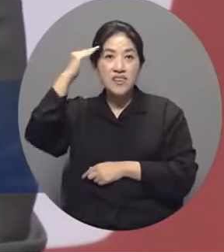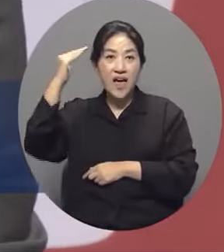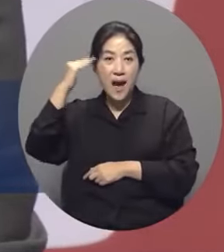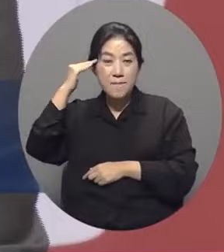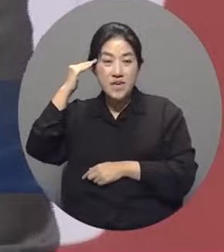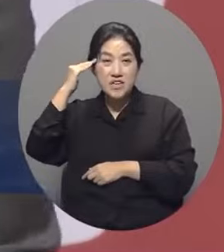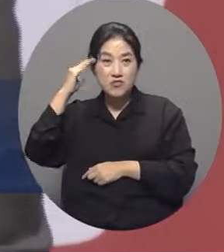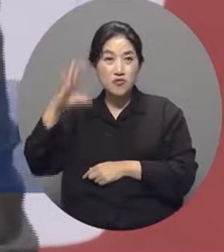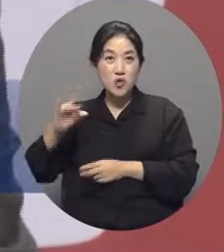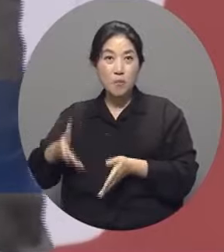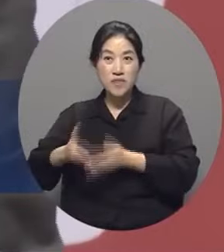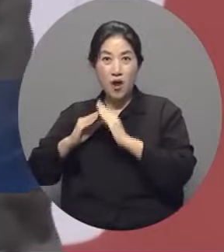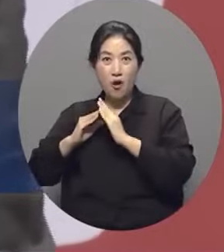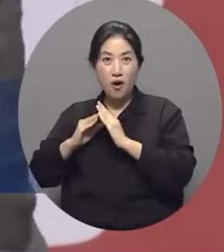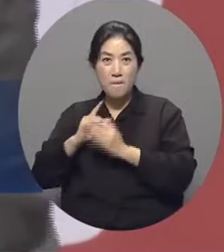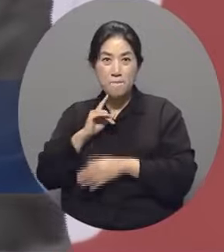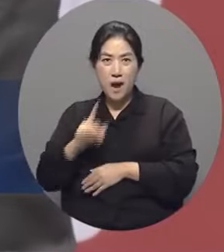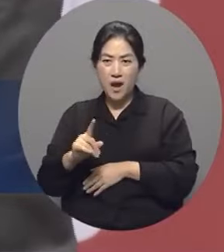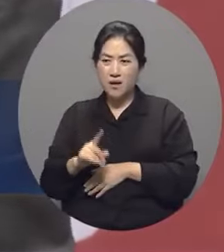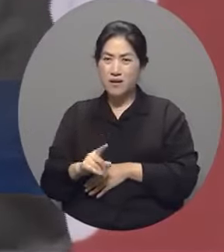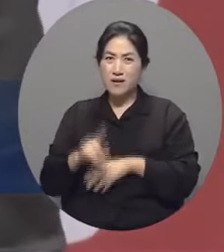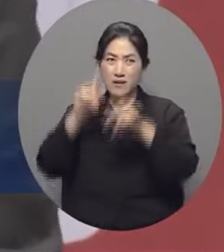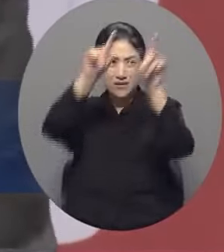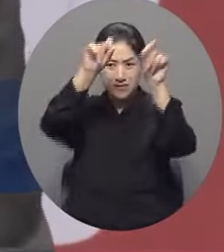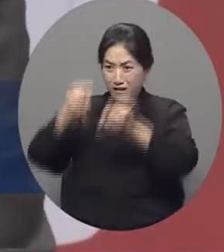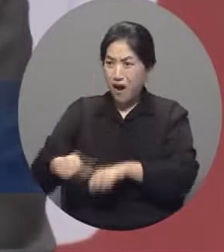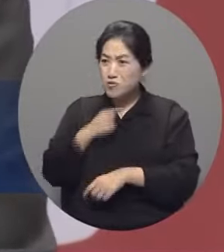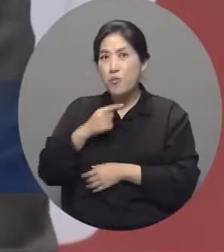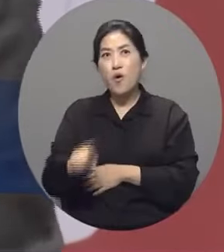대통령을 대한민국의 시조라고